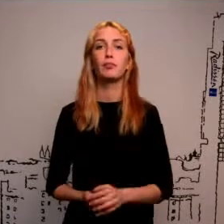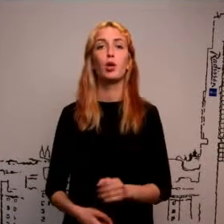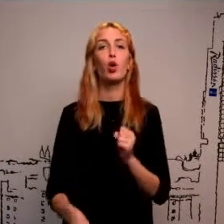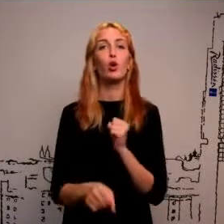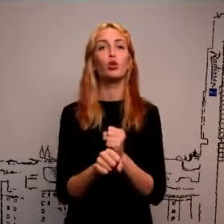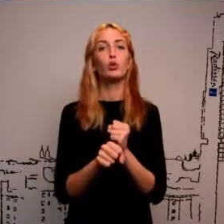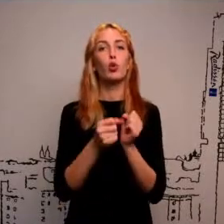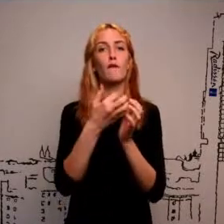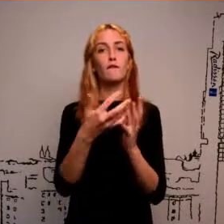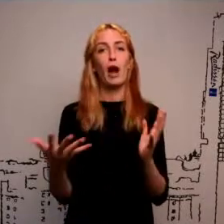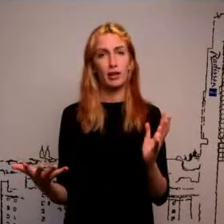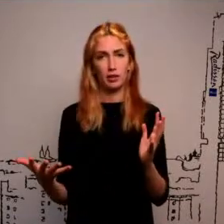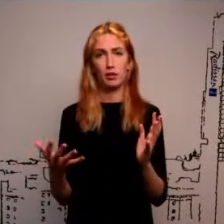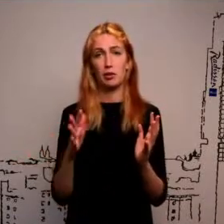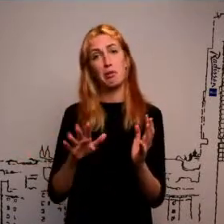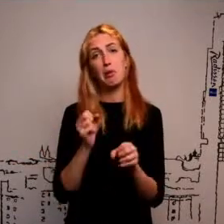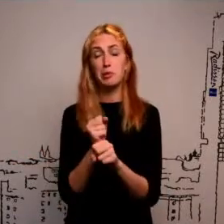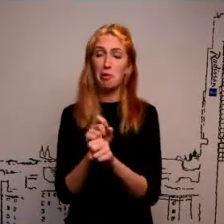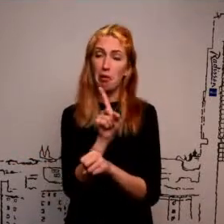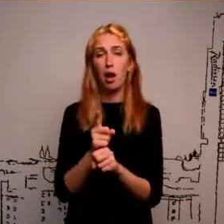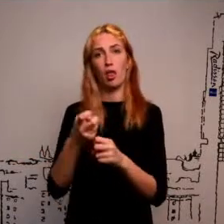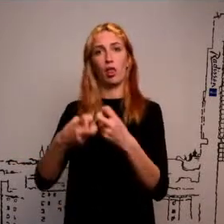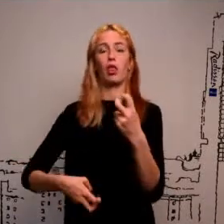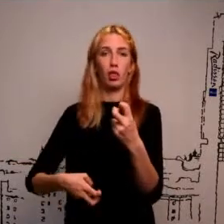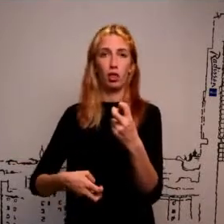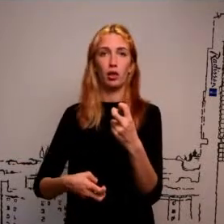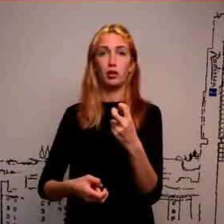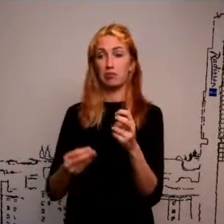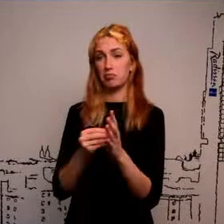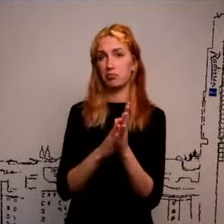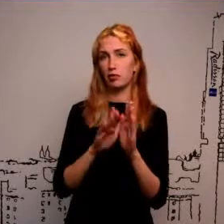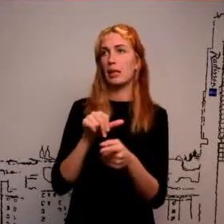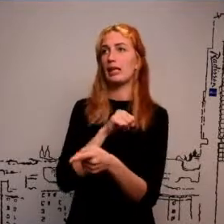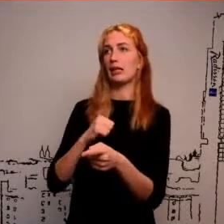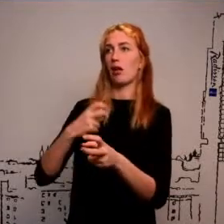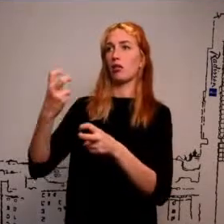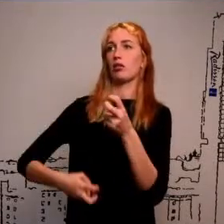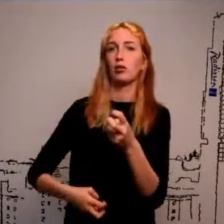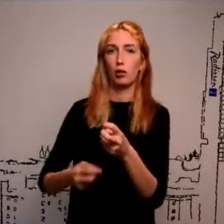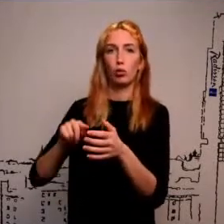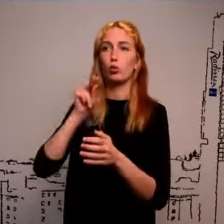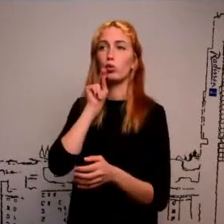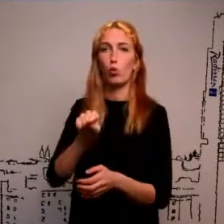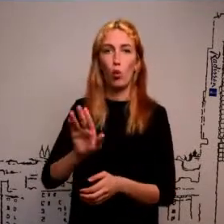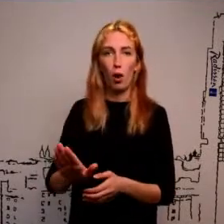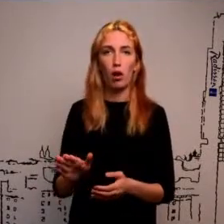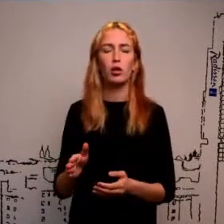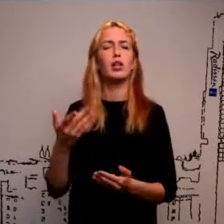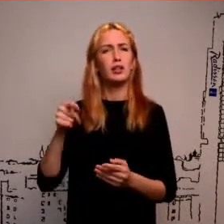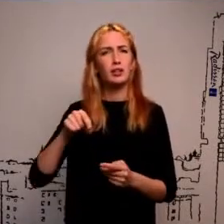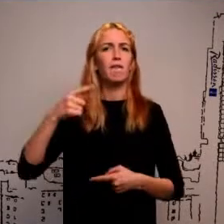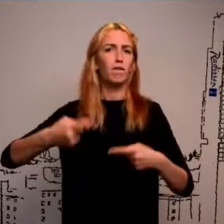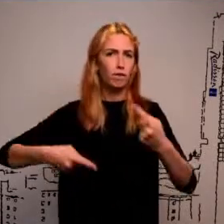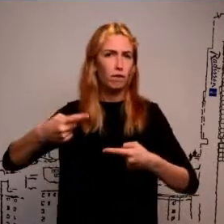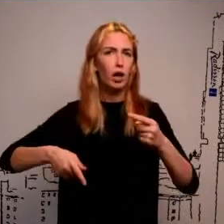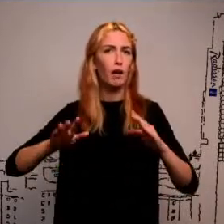töövahend, millega sa töötasid, läks katki. No ja seda võib kirjutada, et sa oled seal ise katki teinud. See võib olla mingi vaidluseks tegelikult,